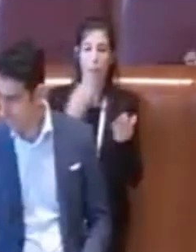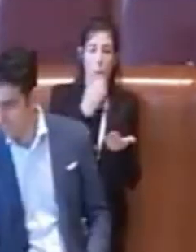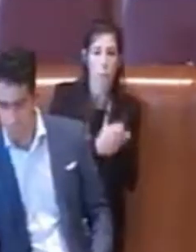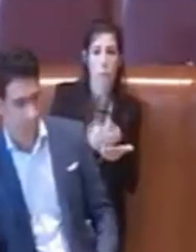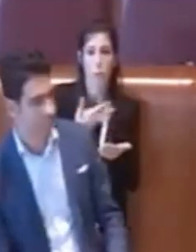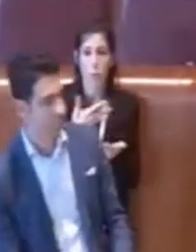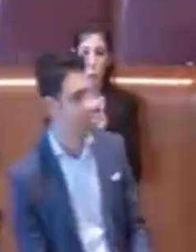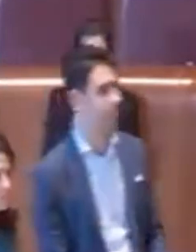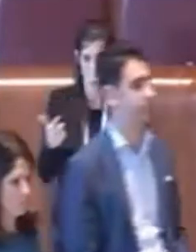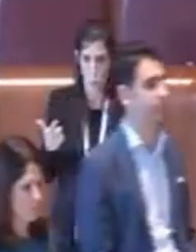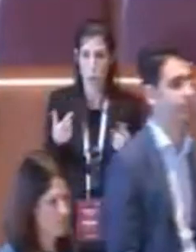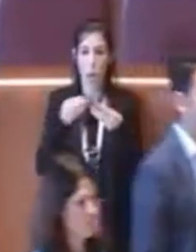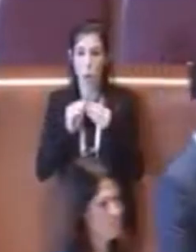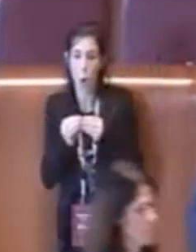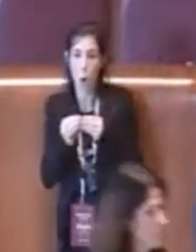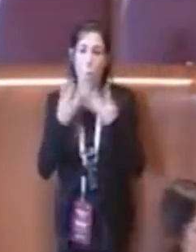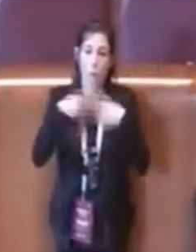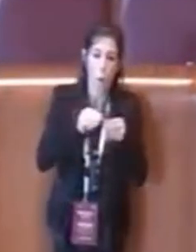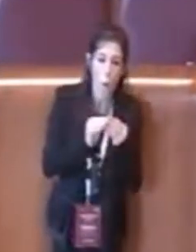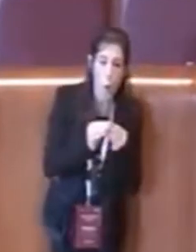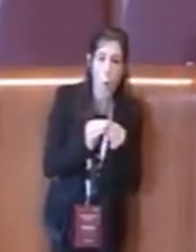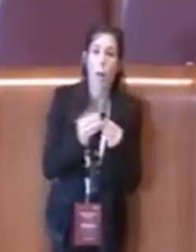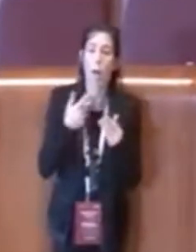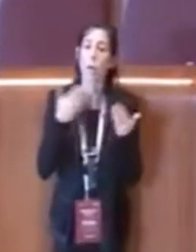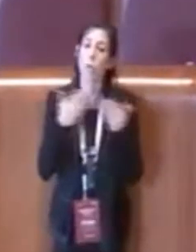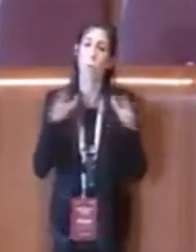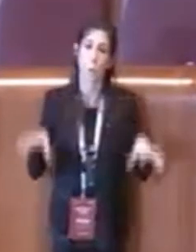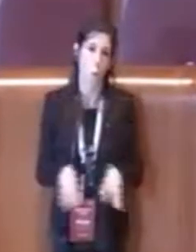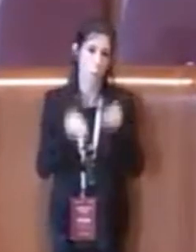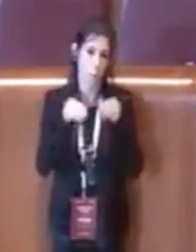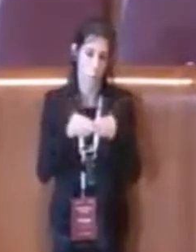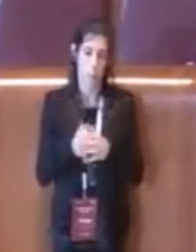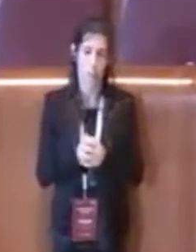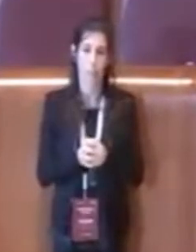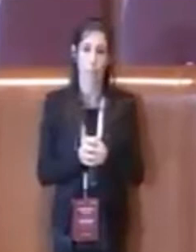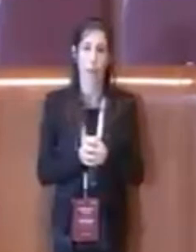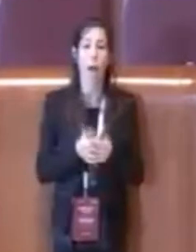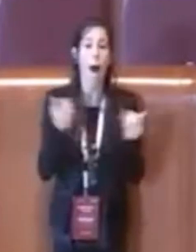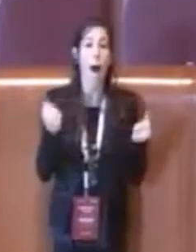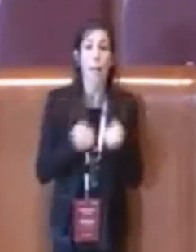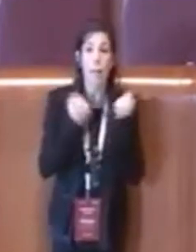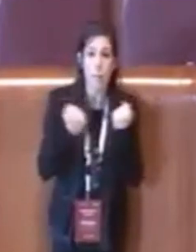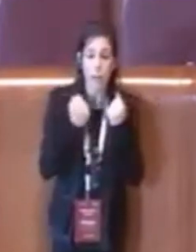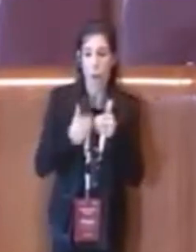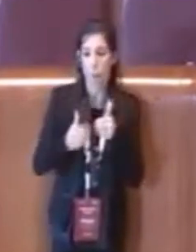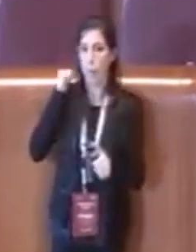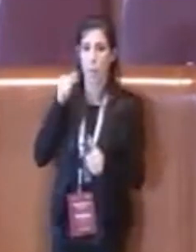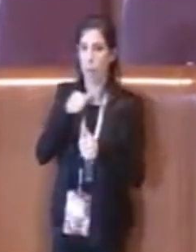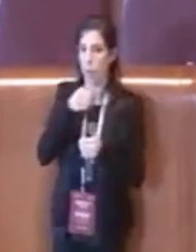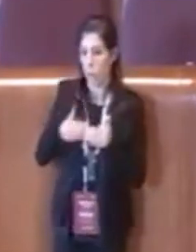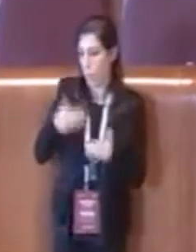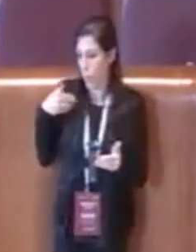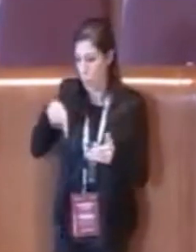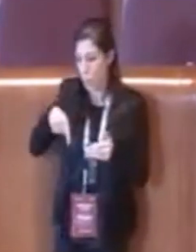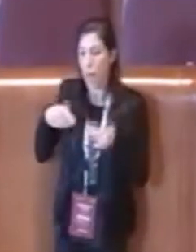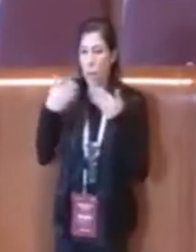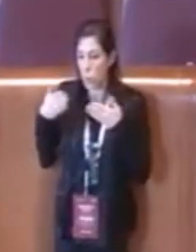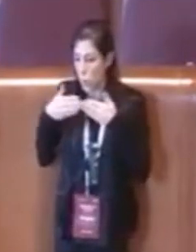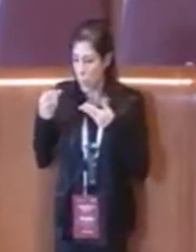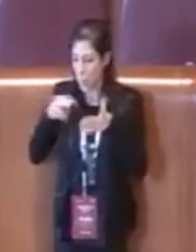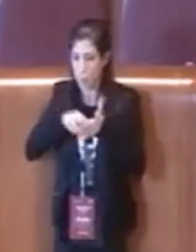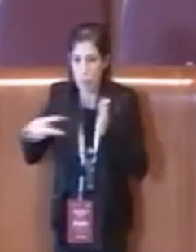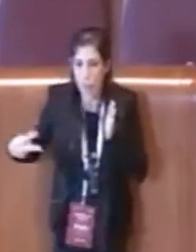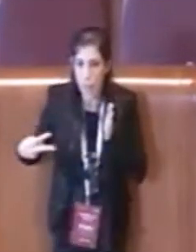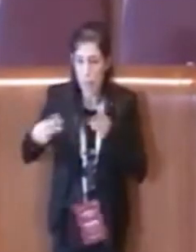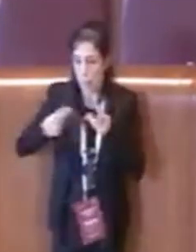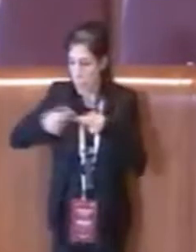sistema di congestion charge qui per Roma Capitale, a verificare tutte le attività preliminari sia d'analisi di studi tecniche, perché